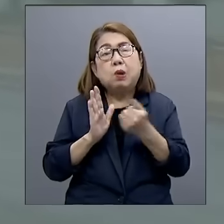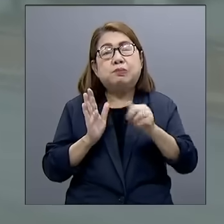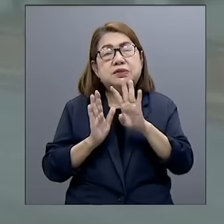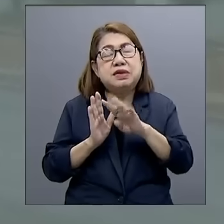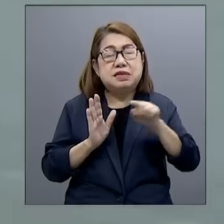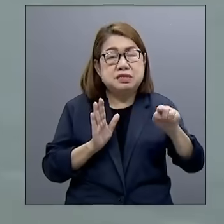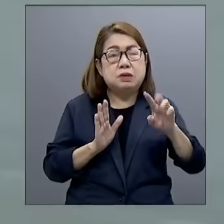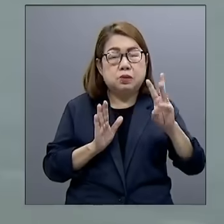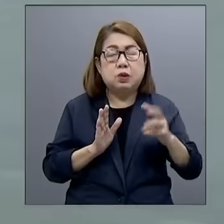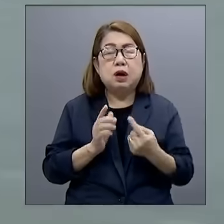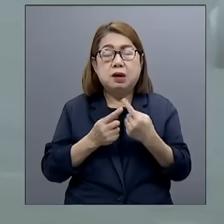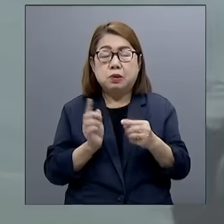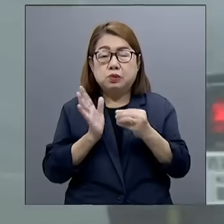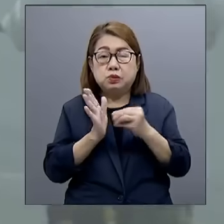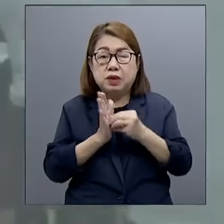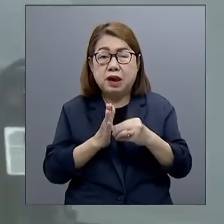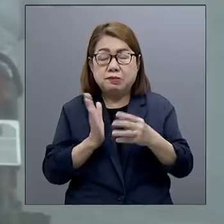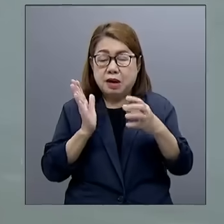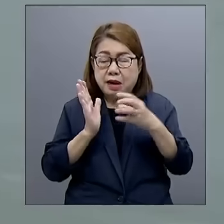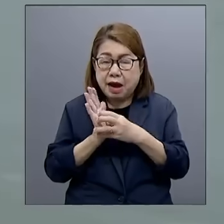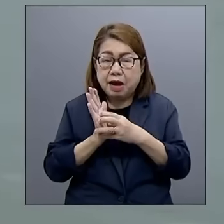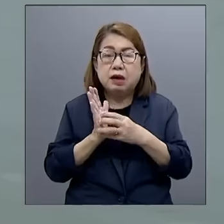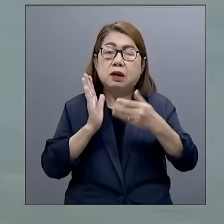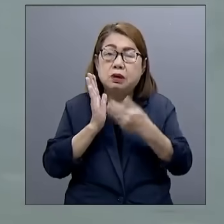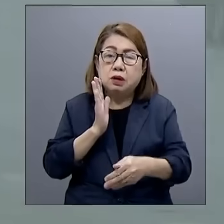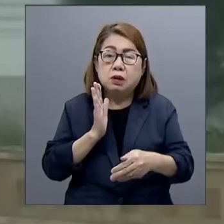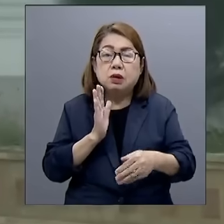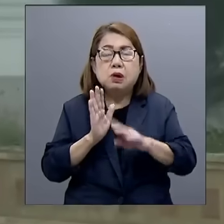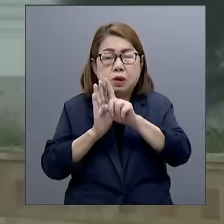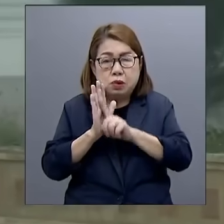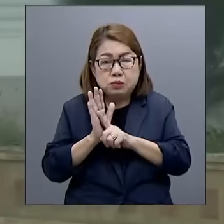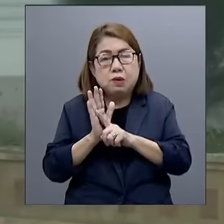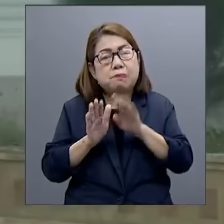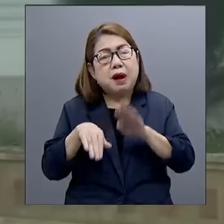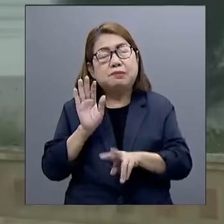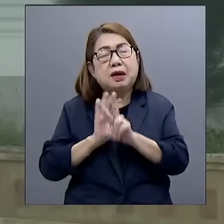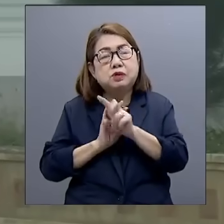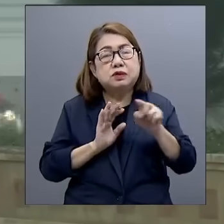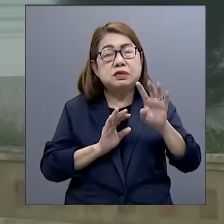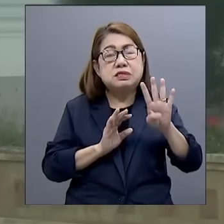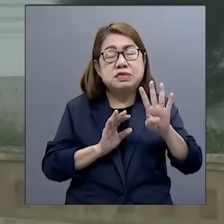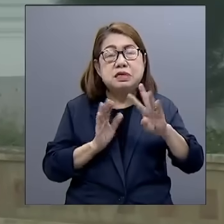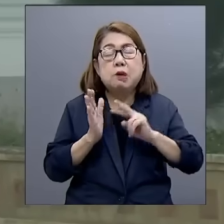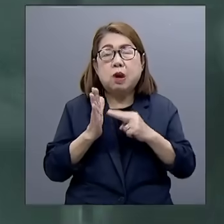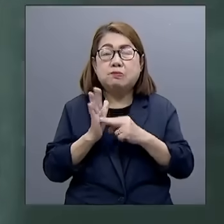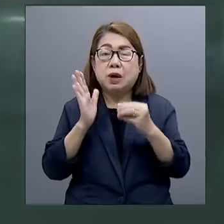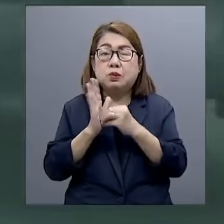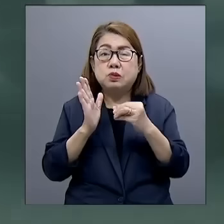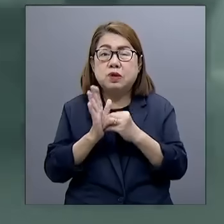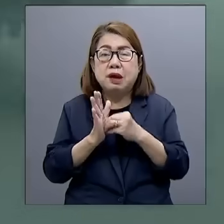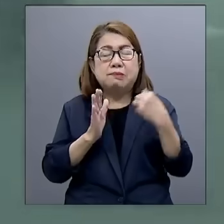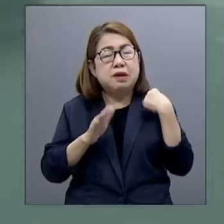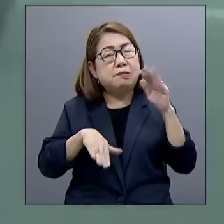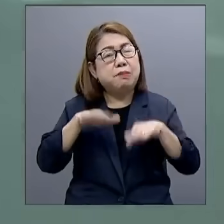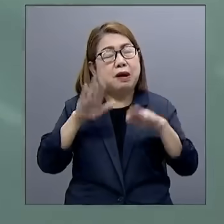พปริมณฑลภาคกลางและภาคตะวันออกจะมีอุณหภูมิลดลงตั้งแต่2ถึง4องศานั่นหมายความว่ากรุงเทพอาจจะมีอุณหภูมิต่ำสุดอยู่ที่